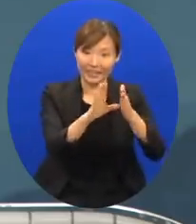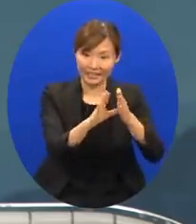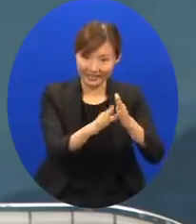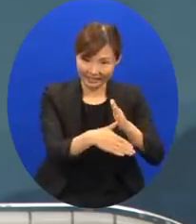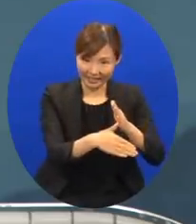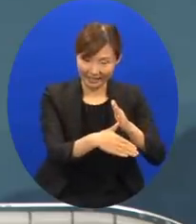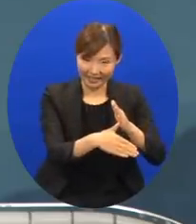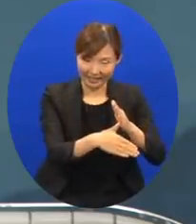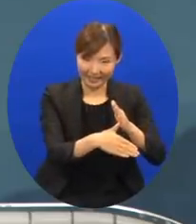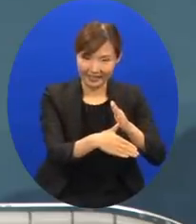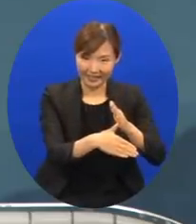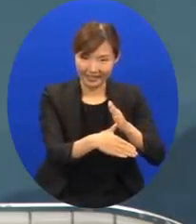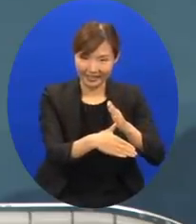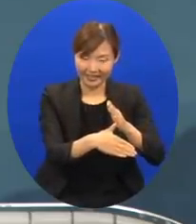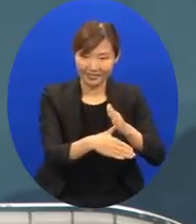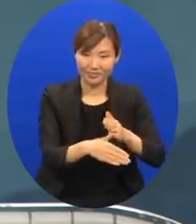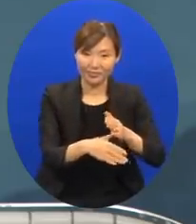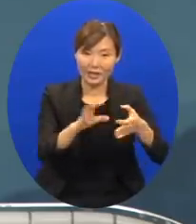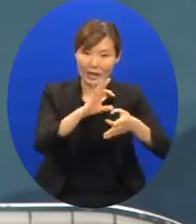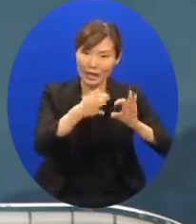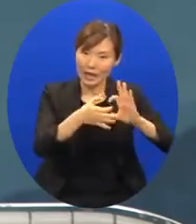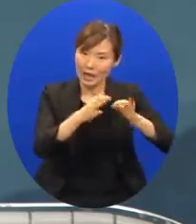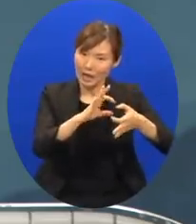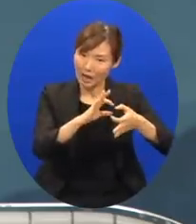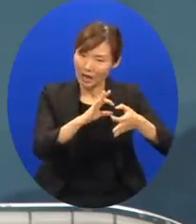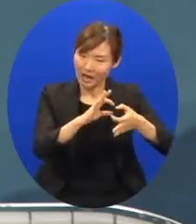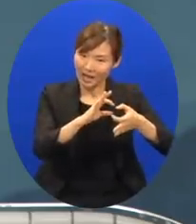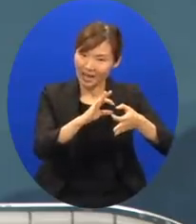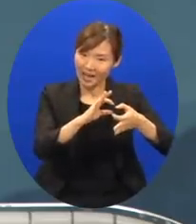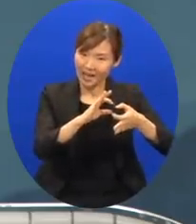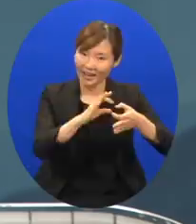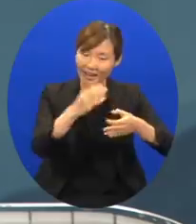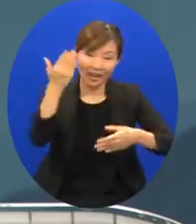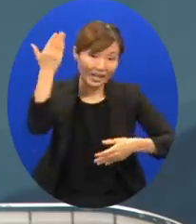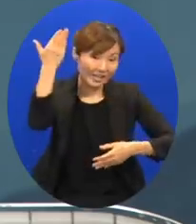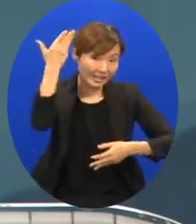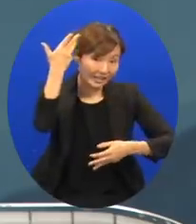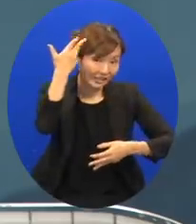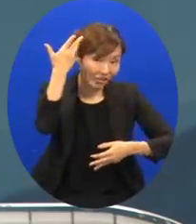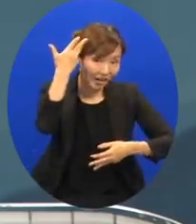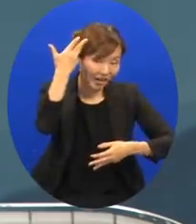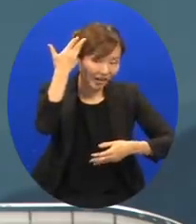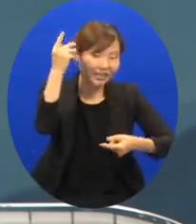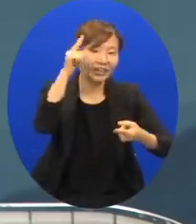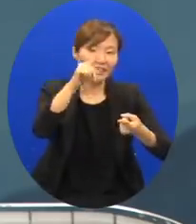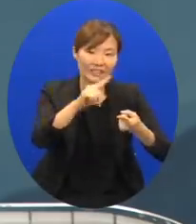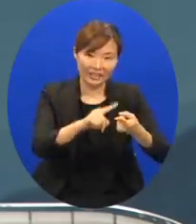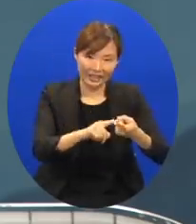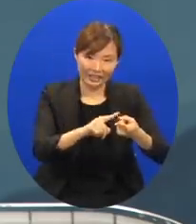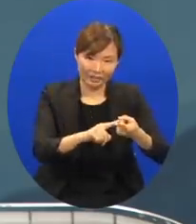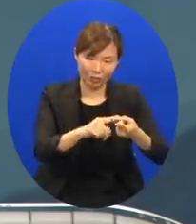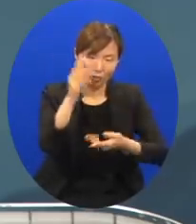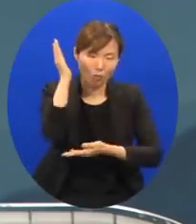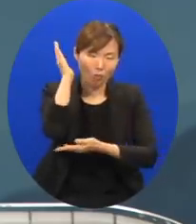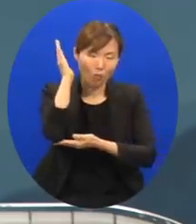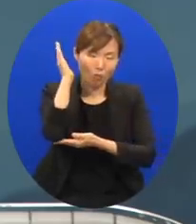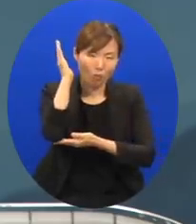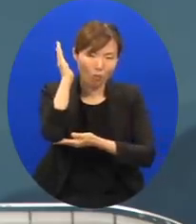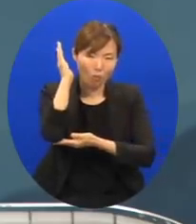헬라 철학의 본상 해 줘 사도 바울도 헬라 철학에 대해서 상당히 공부를 많이 한 사람이니까